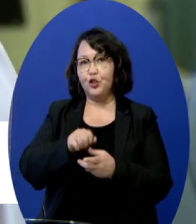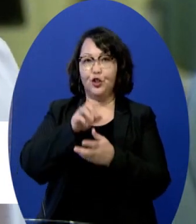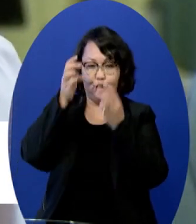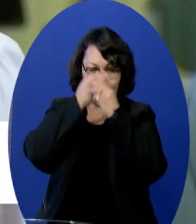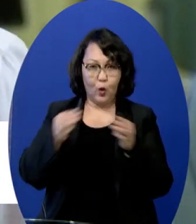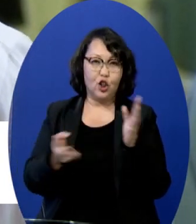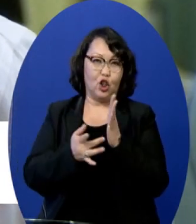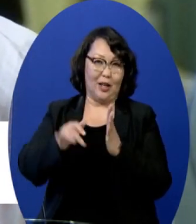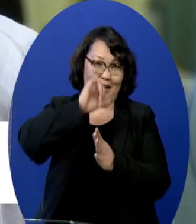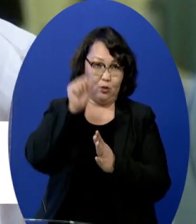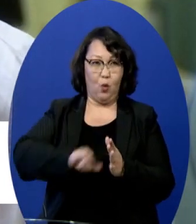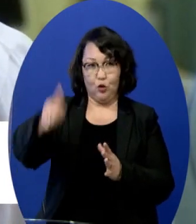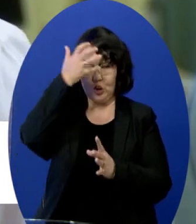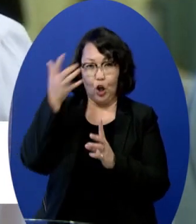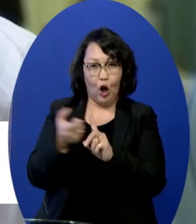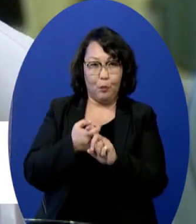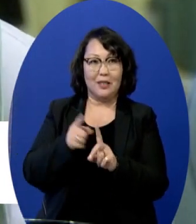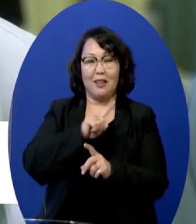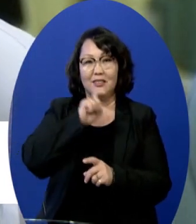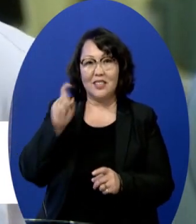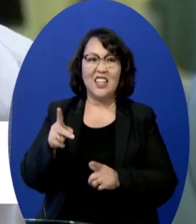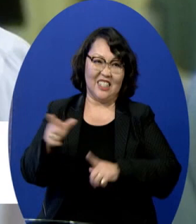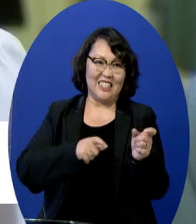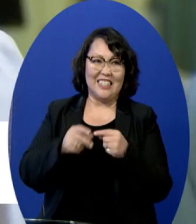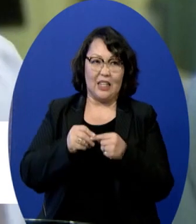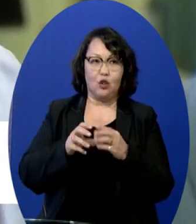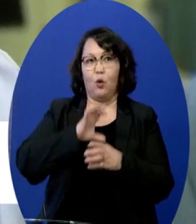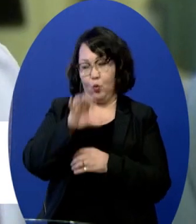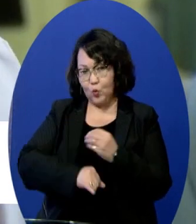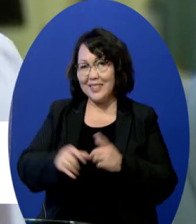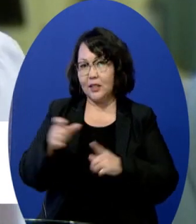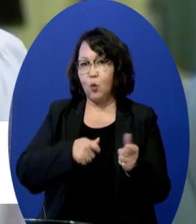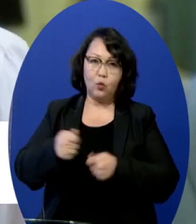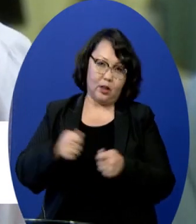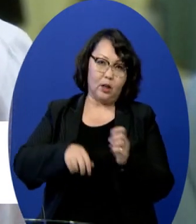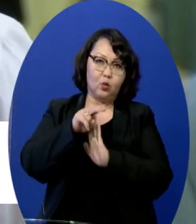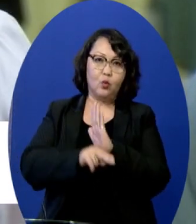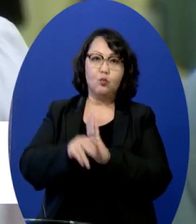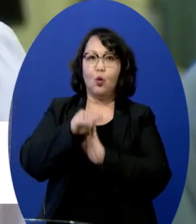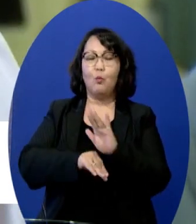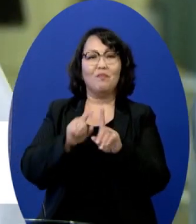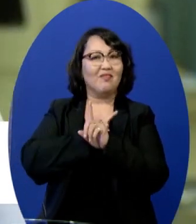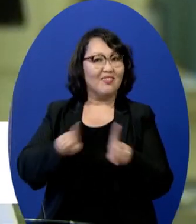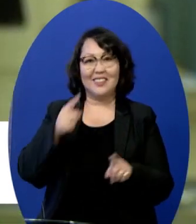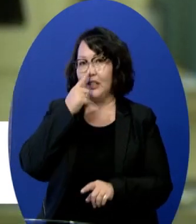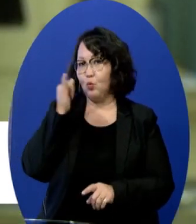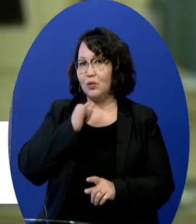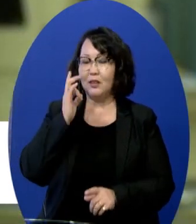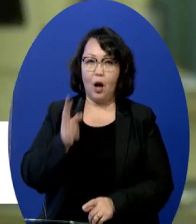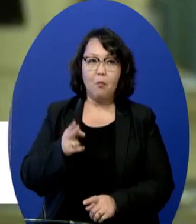амсан. Тиймээс бид энэ асуудлыг нухацтай хэлэлцэж тохиролцоонд хүрч чадна гэдэгт найдаж байна юм а. Үүний